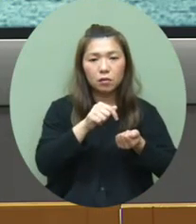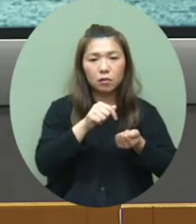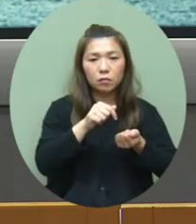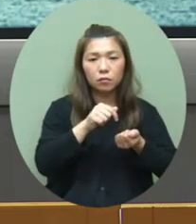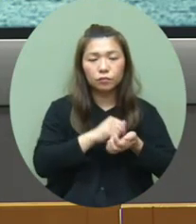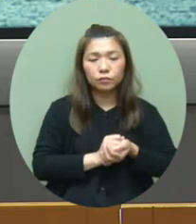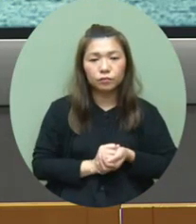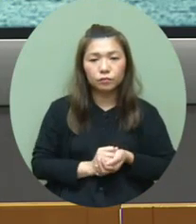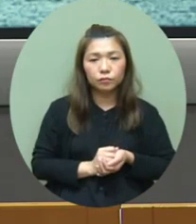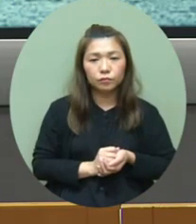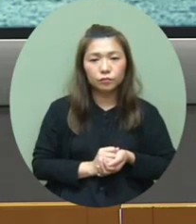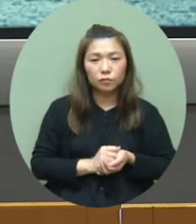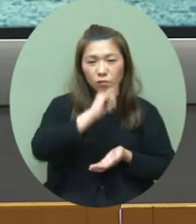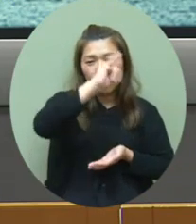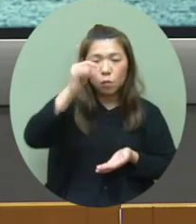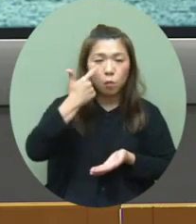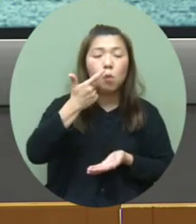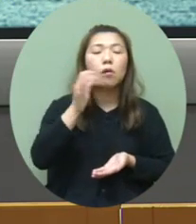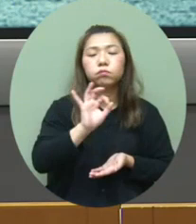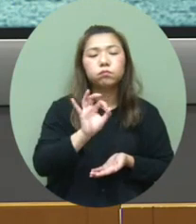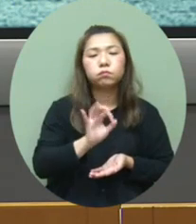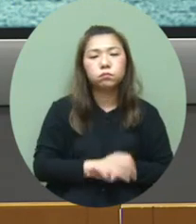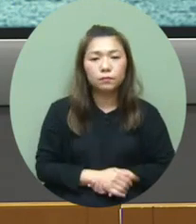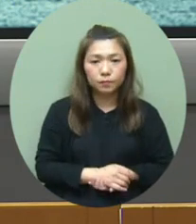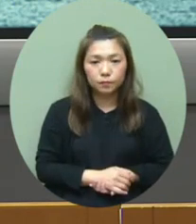方去嘅，咁